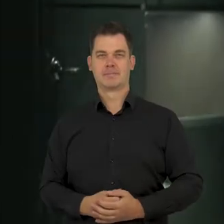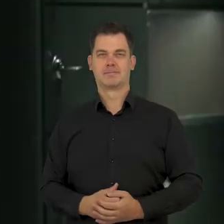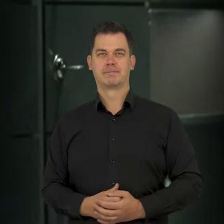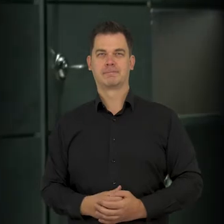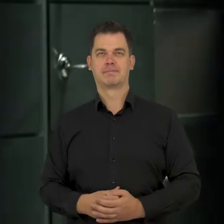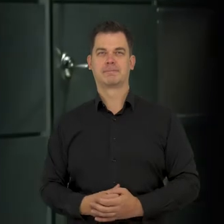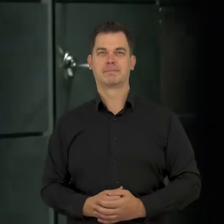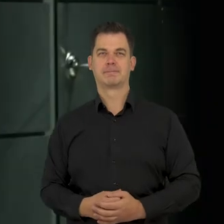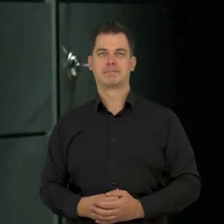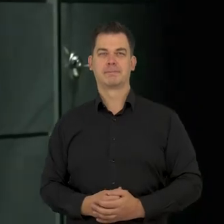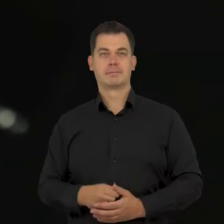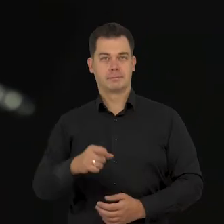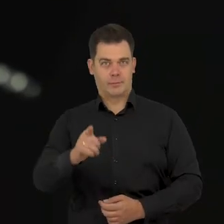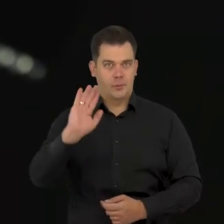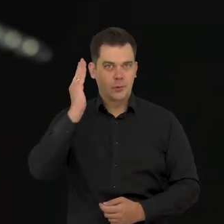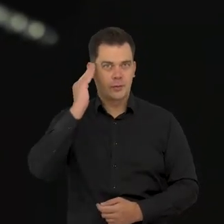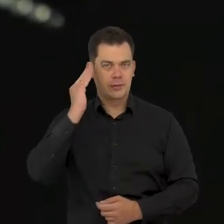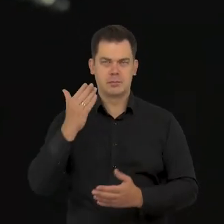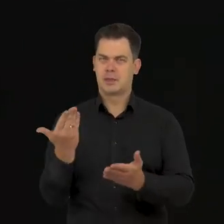najsłynniejszych fałszerstw.